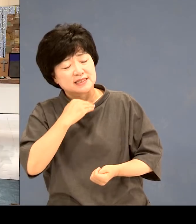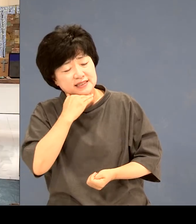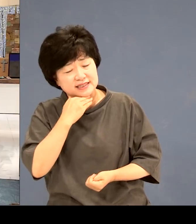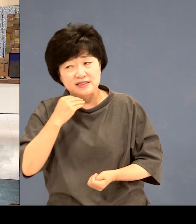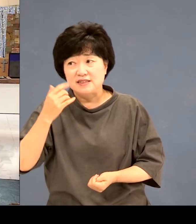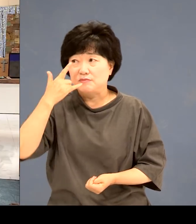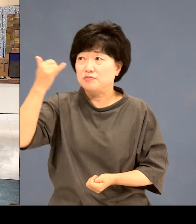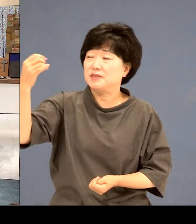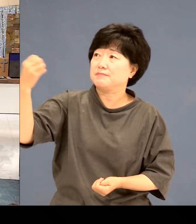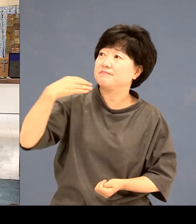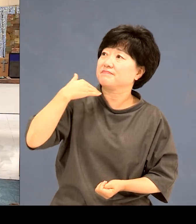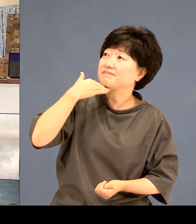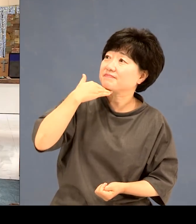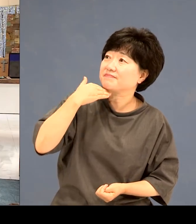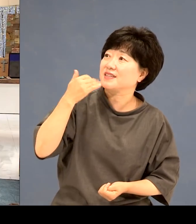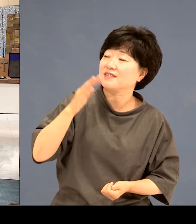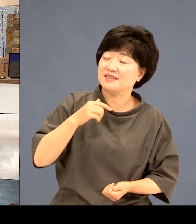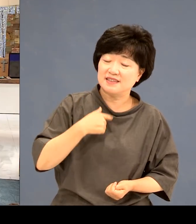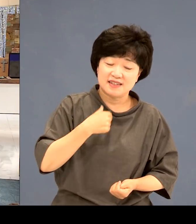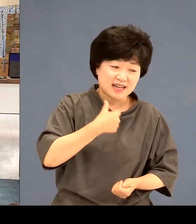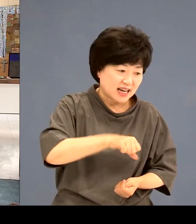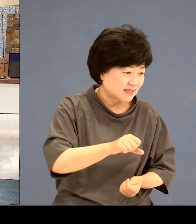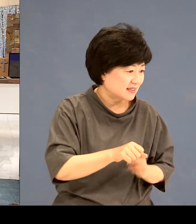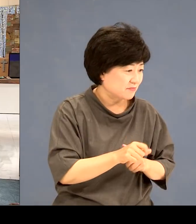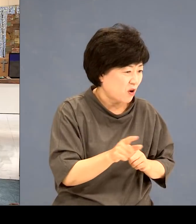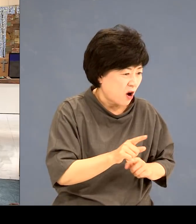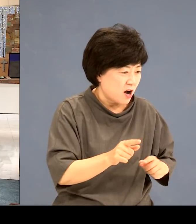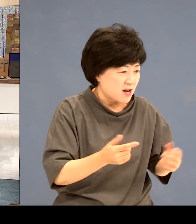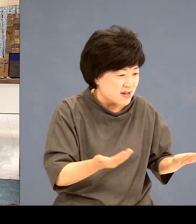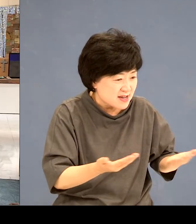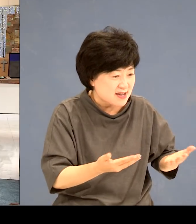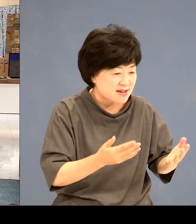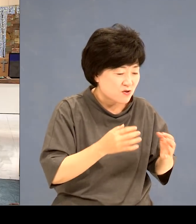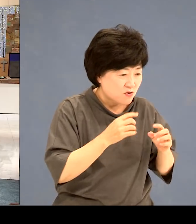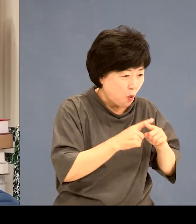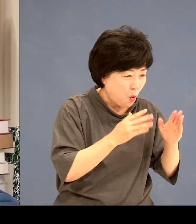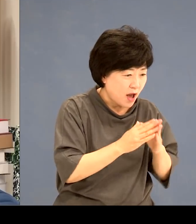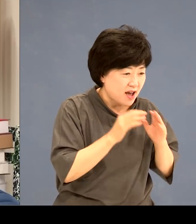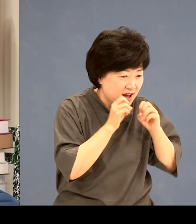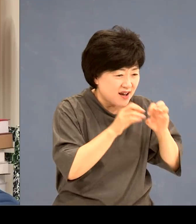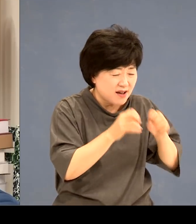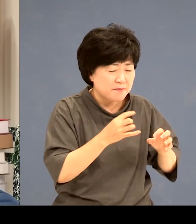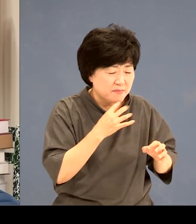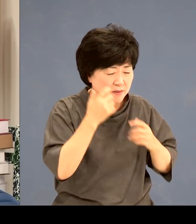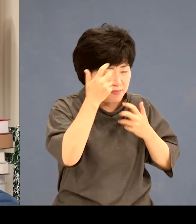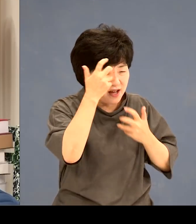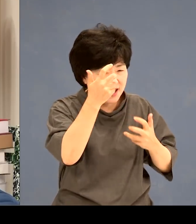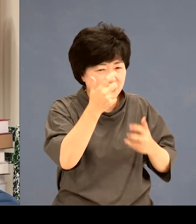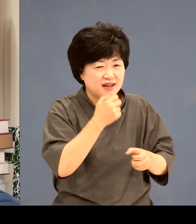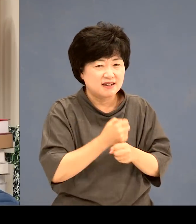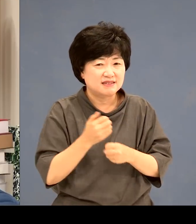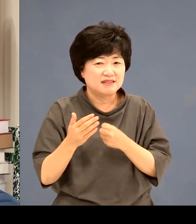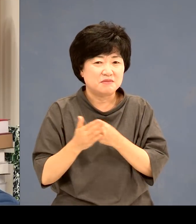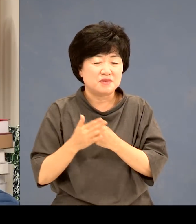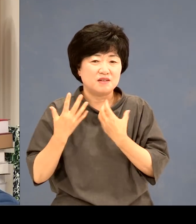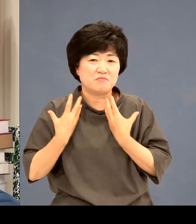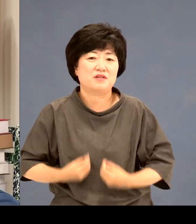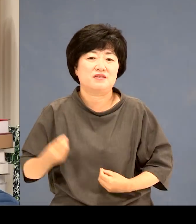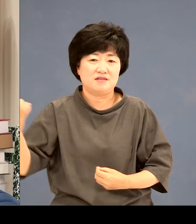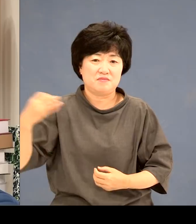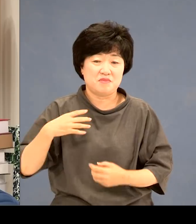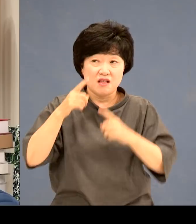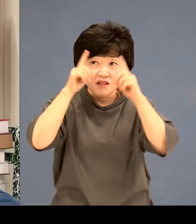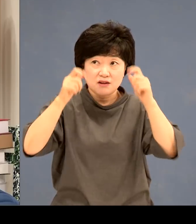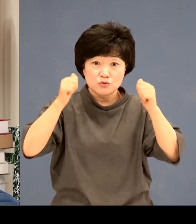이렇게 사는 모습을 보고 아버님이 굉장히 이제 화를 많이 내셨고요. 그리고 나중에는 대학 졸업할